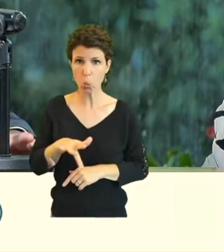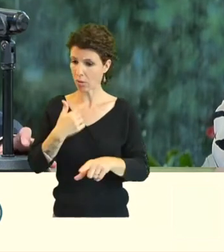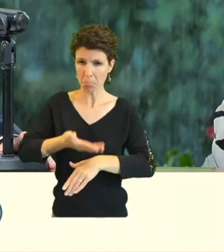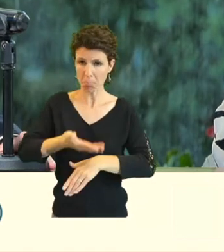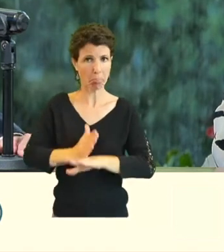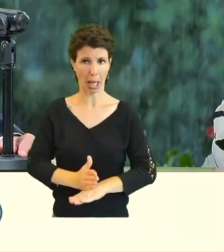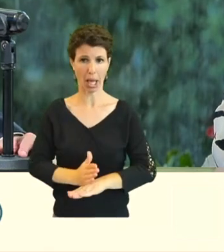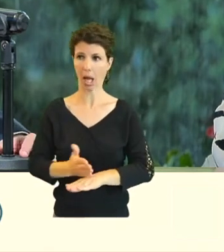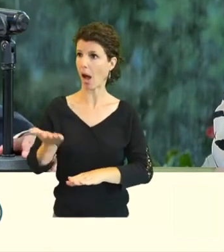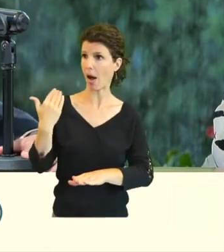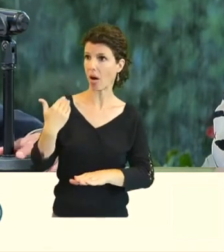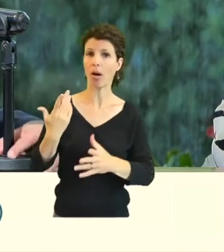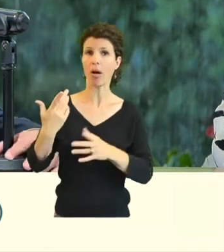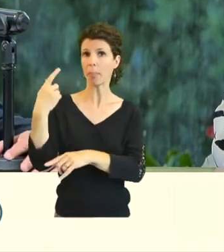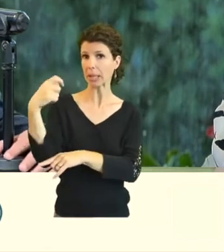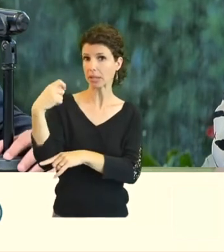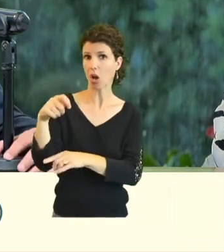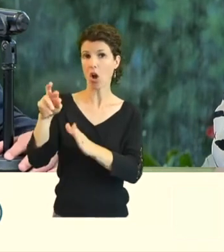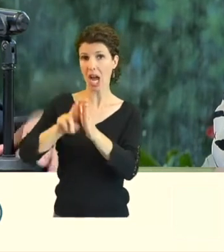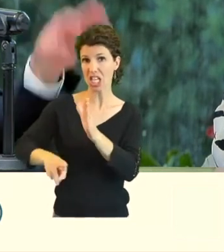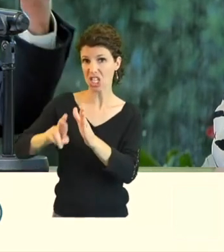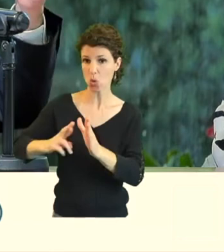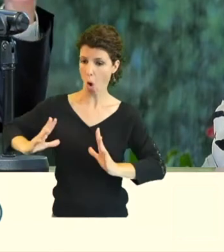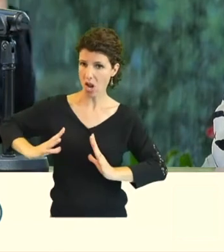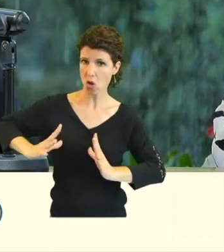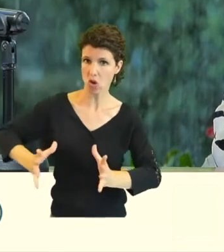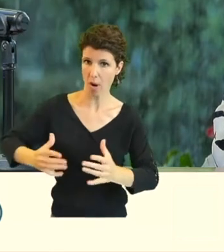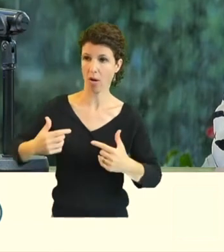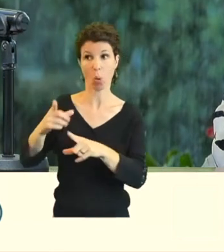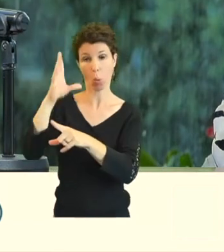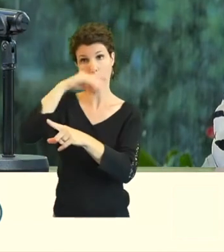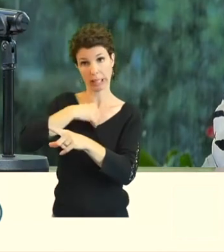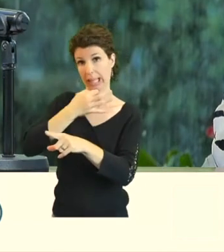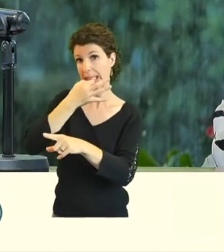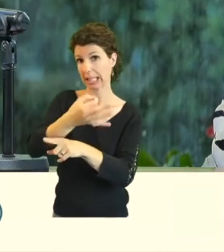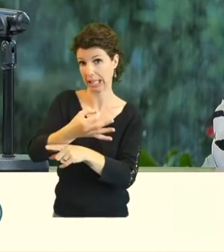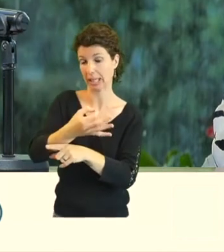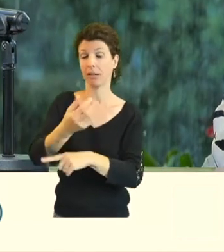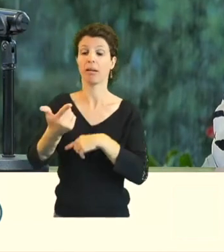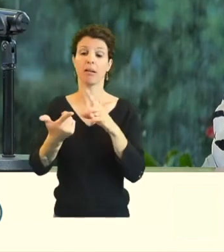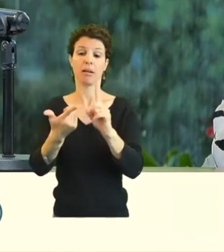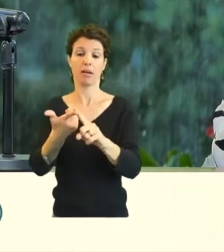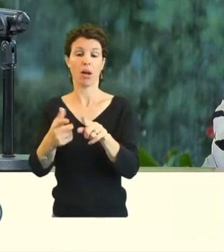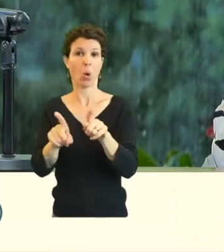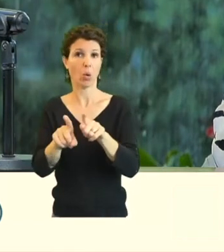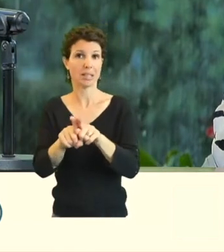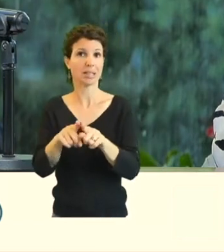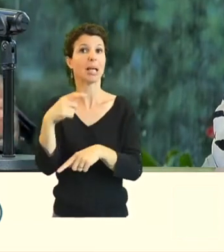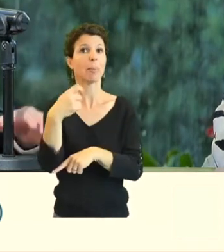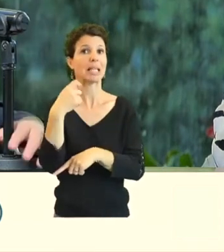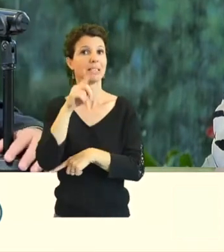obtenu les engagements du président de la région, vous avez oublié de citer, ainsi que du président, de la présidente